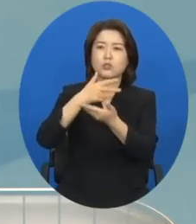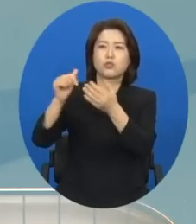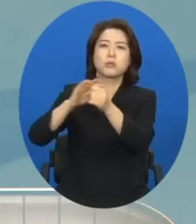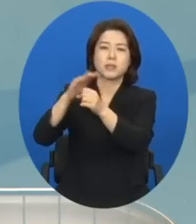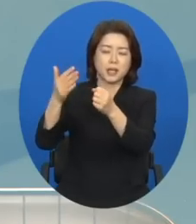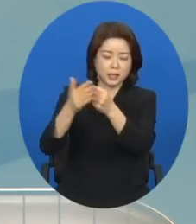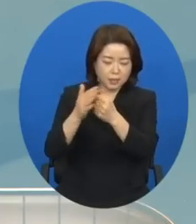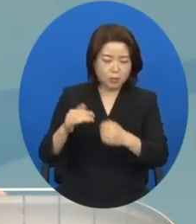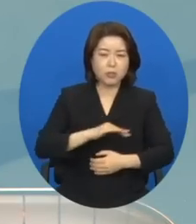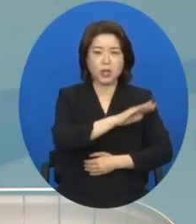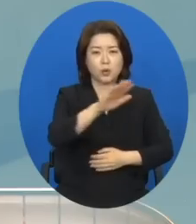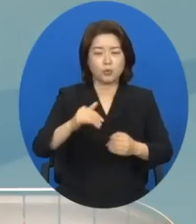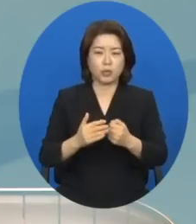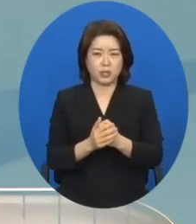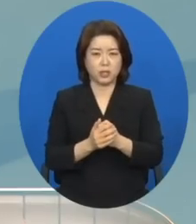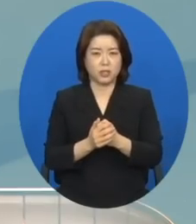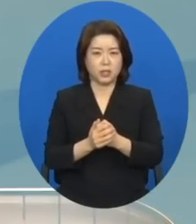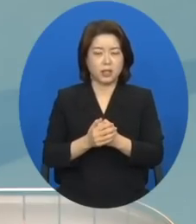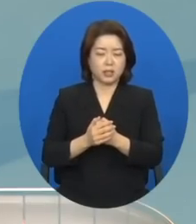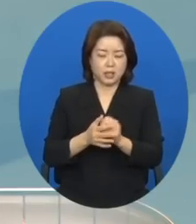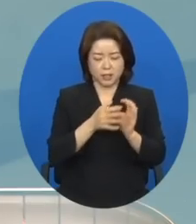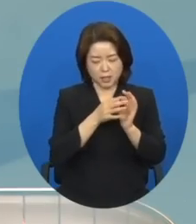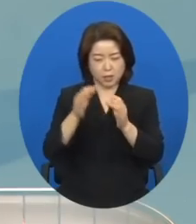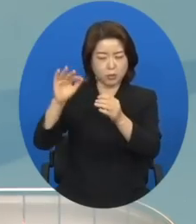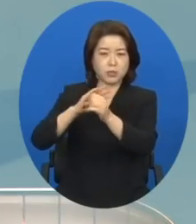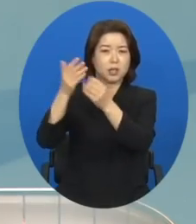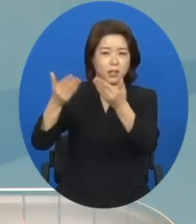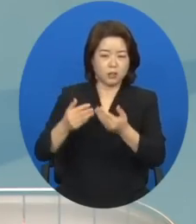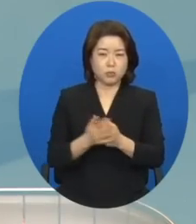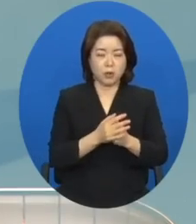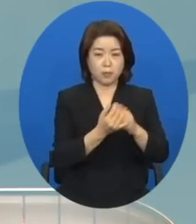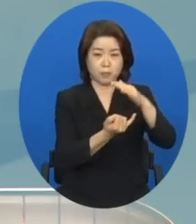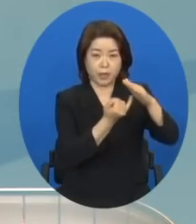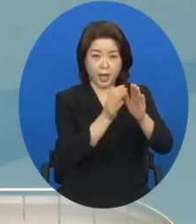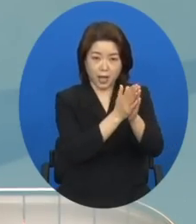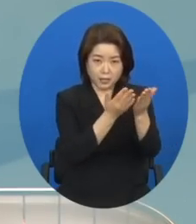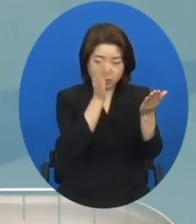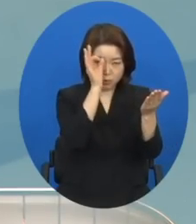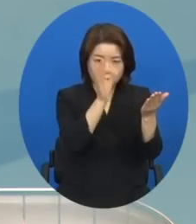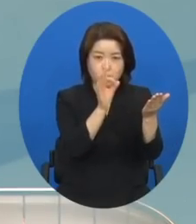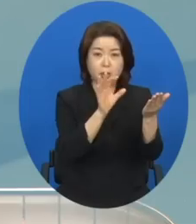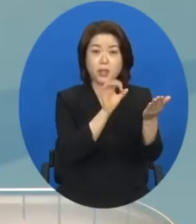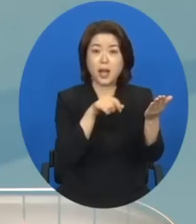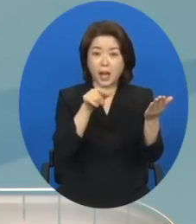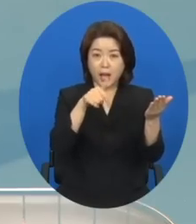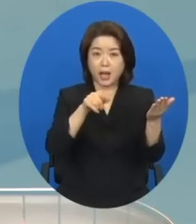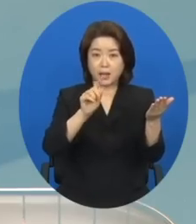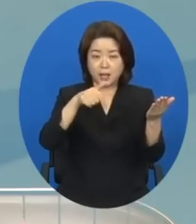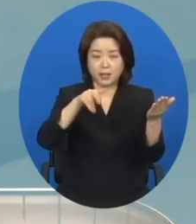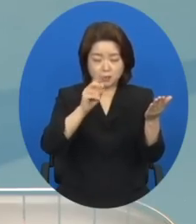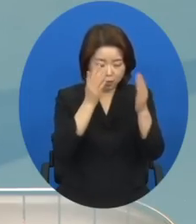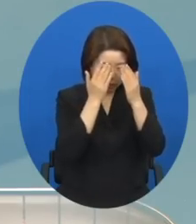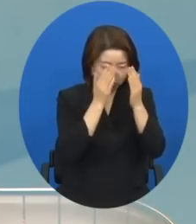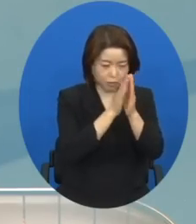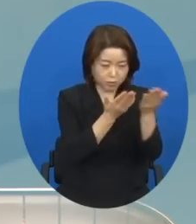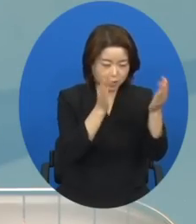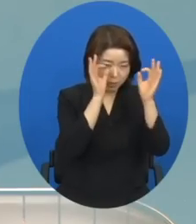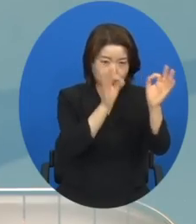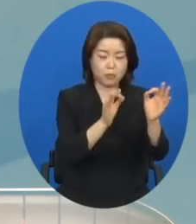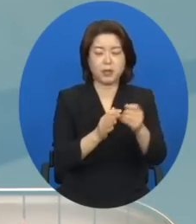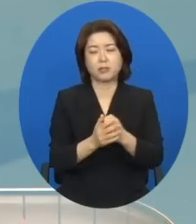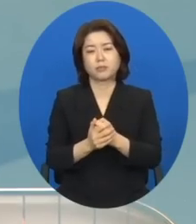우리를 사랑하시는 거예요. 아가서에 보면요, 그 사랑받는 그 여인이 자신이 이렇게 얘기를